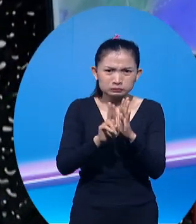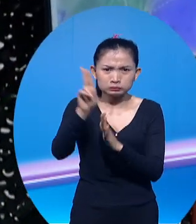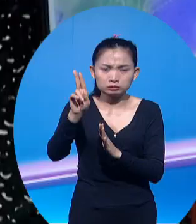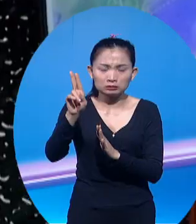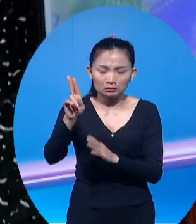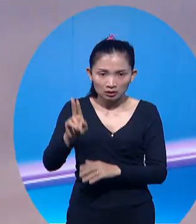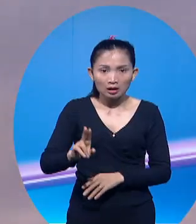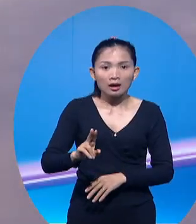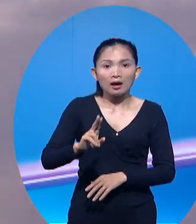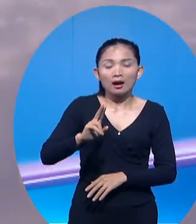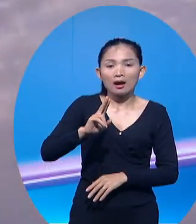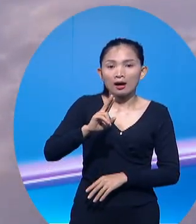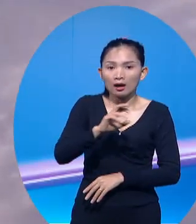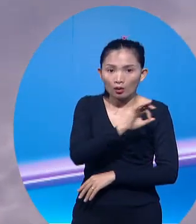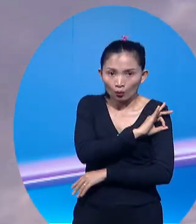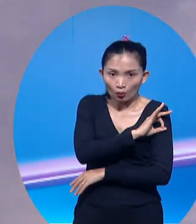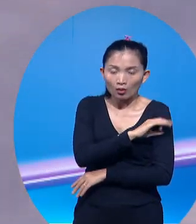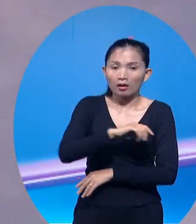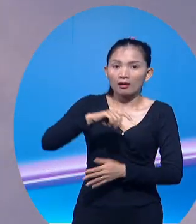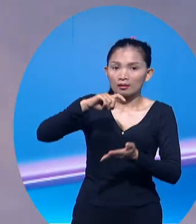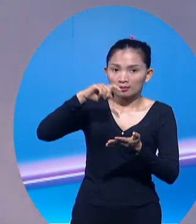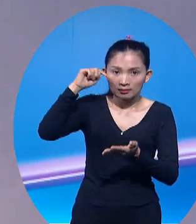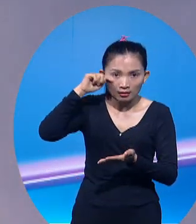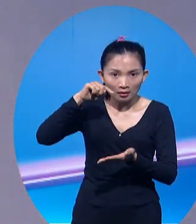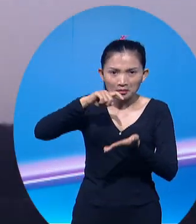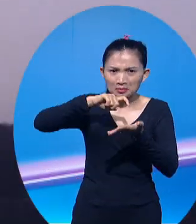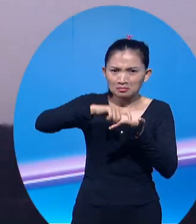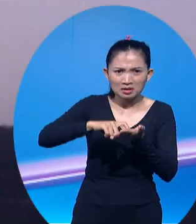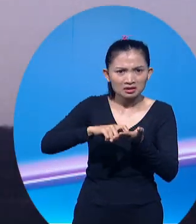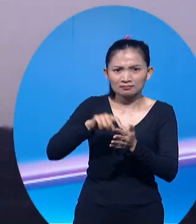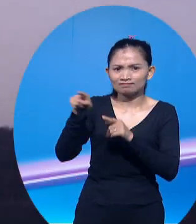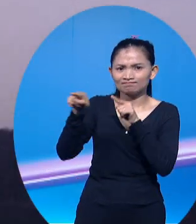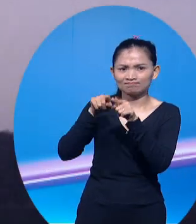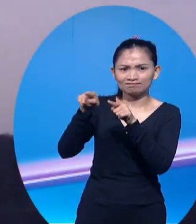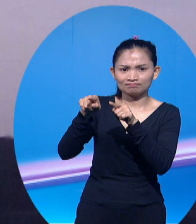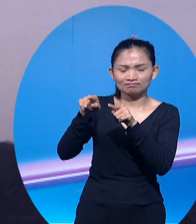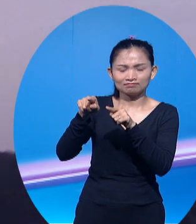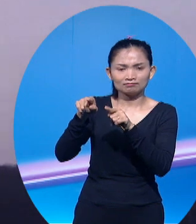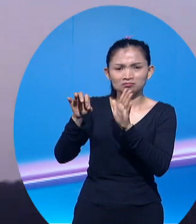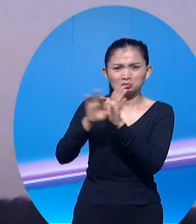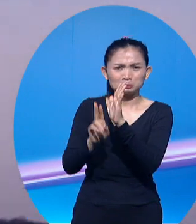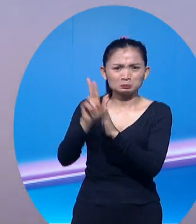án. Phía Triều Tiên lại khẳng định vụ bắn thử tên lửa không gây ảnh hưởng đến an ninh của các nước láng giềng.